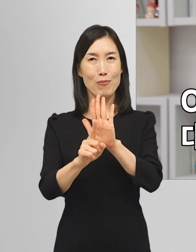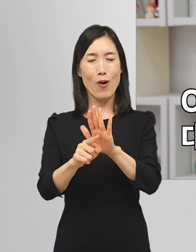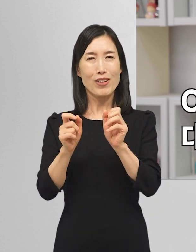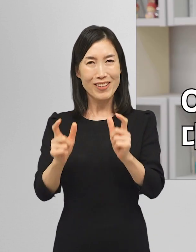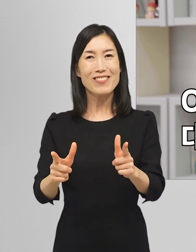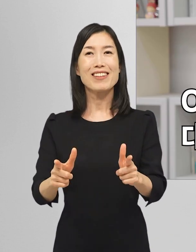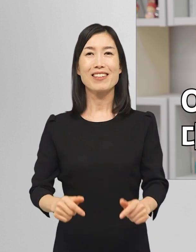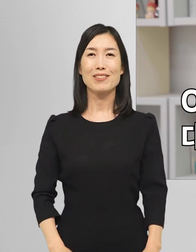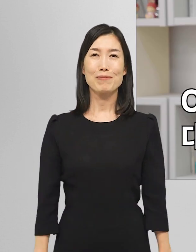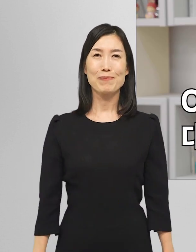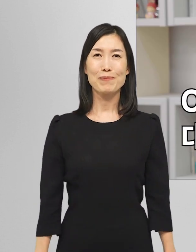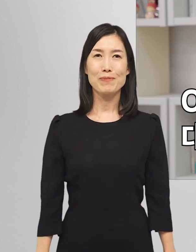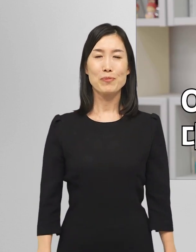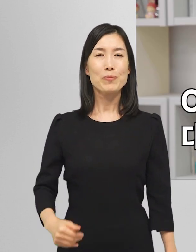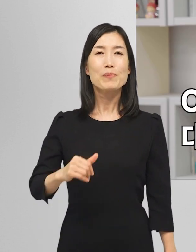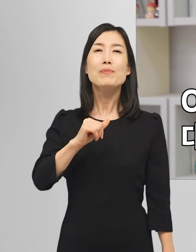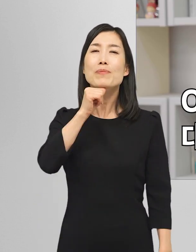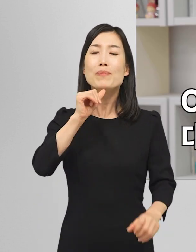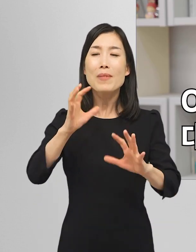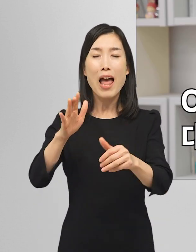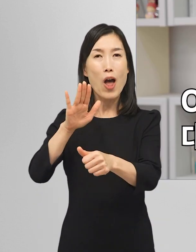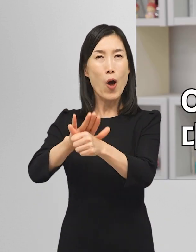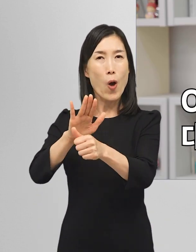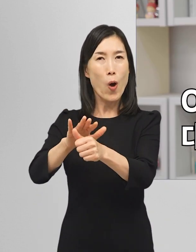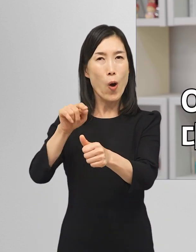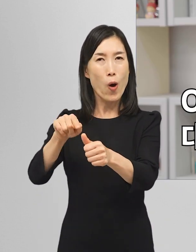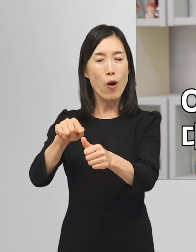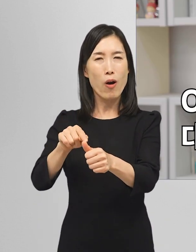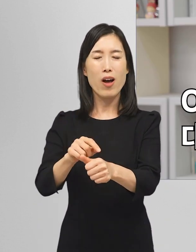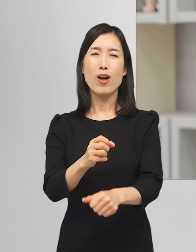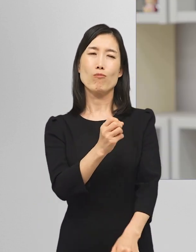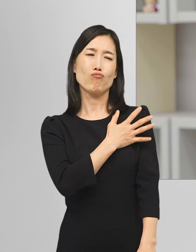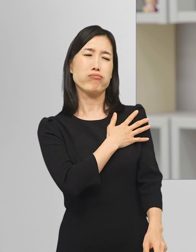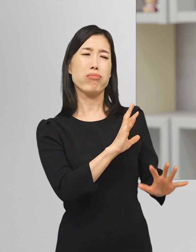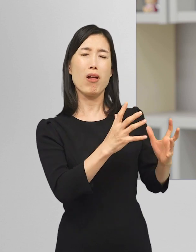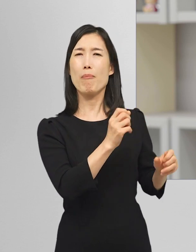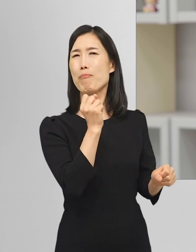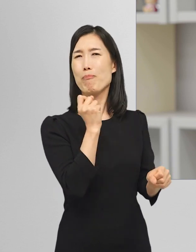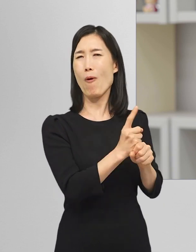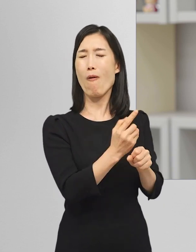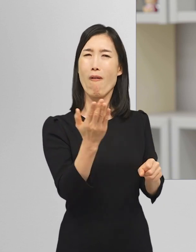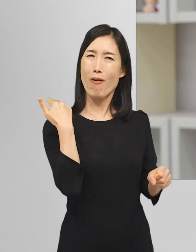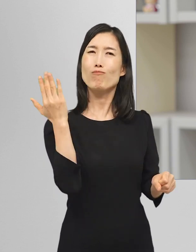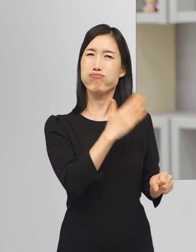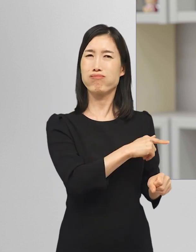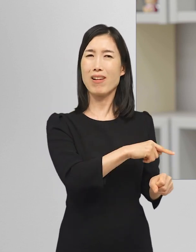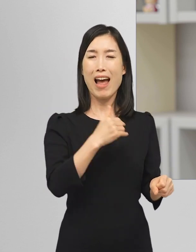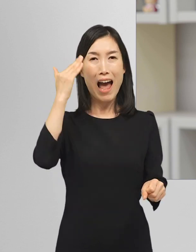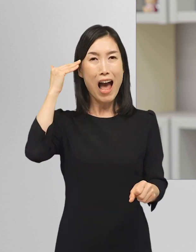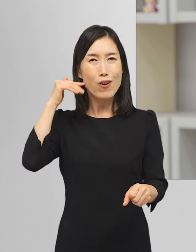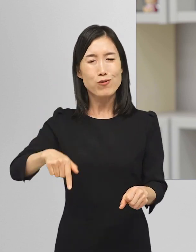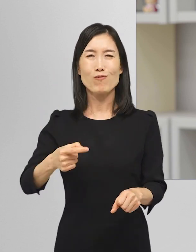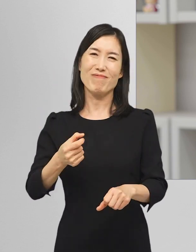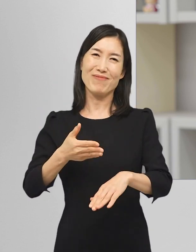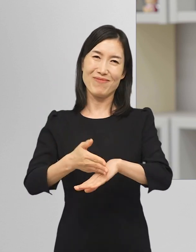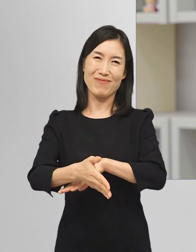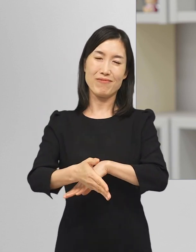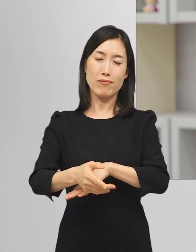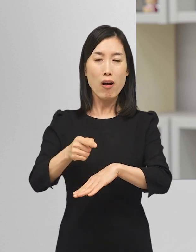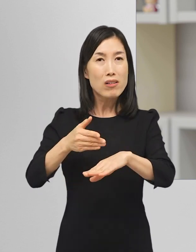우리나라는 후발주자다, 이렇게 좀 제가 말씀드릴 수가 있고요. 특히 후발주자라고 하는 것은 그 규모나 그 다음에